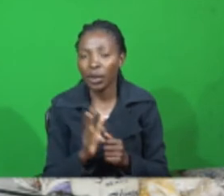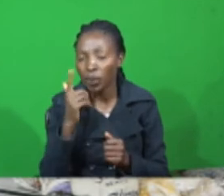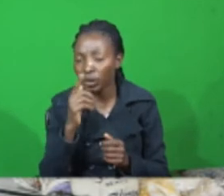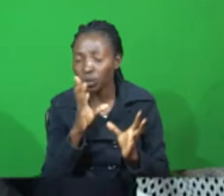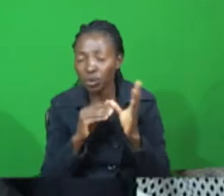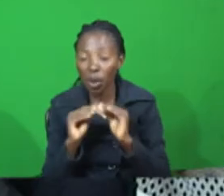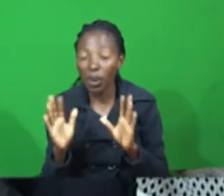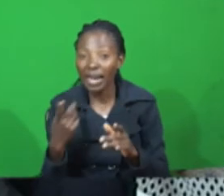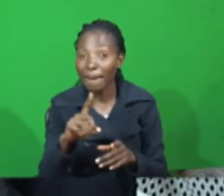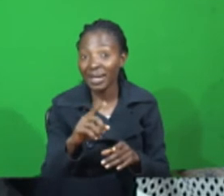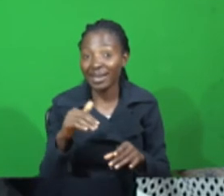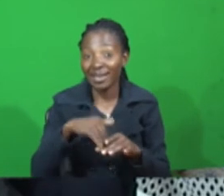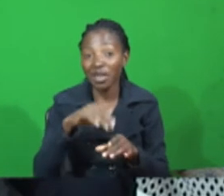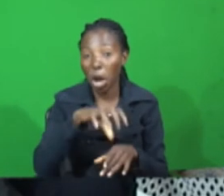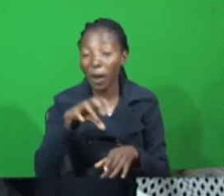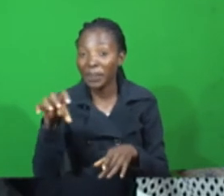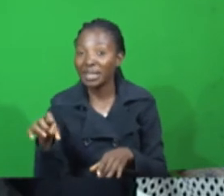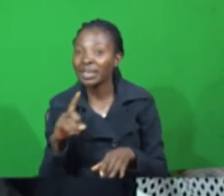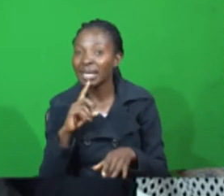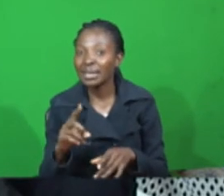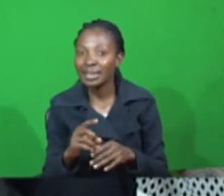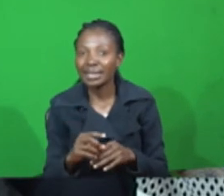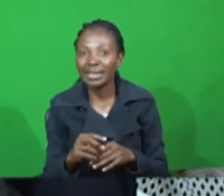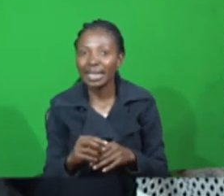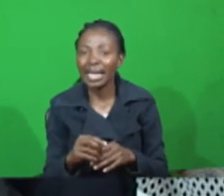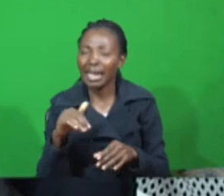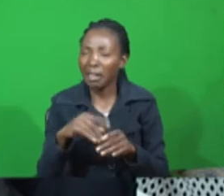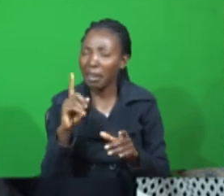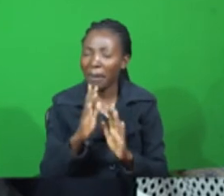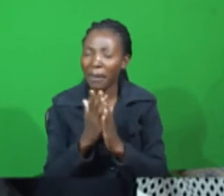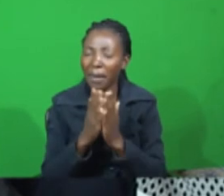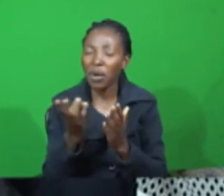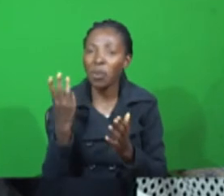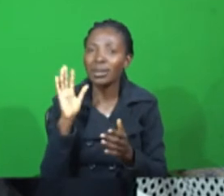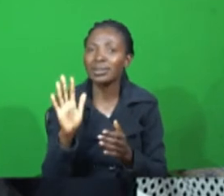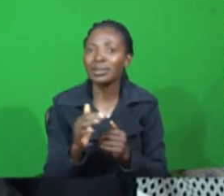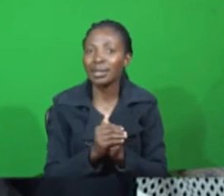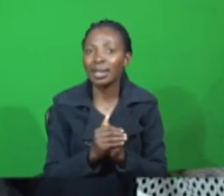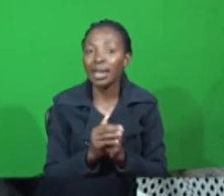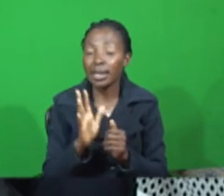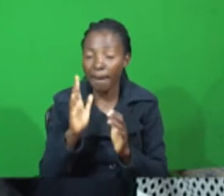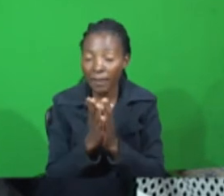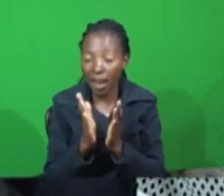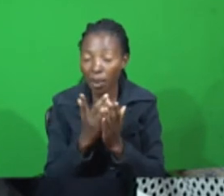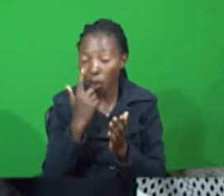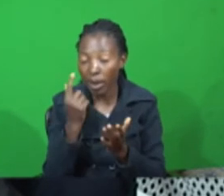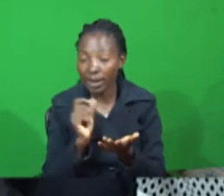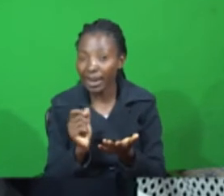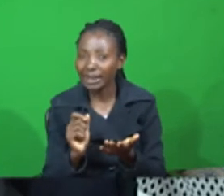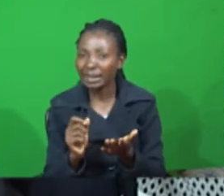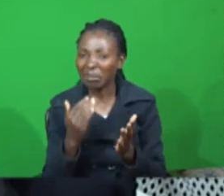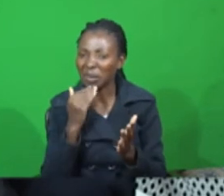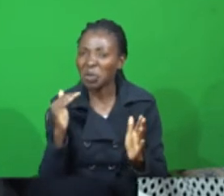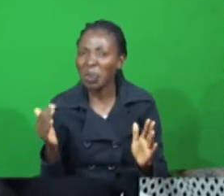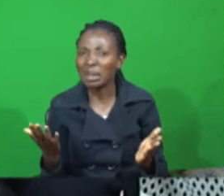dziri kuitika kunharaunda kwavanogara. Unonzwa vabva vabva kuti zvaitwavo kana mubhaibheri. Bhaibheri kana chinyora nyaya dzakadai riri kuda kuti kudii